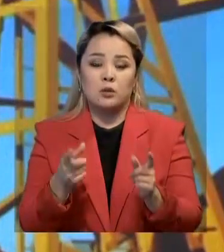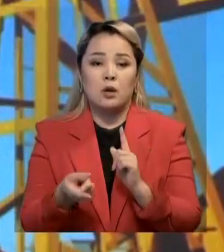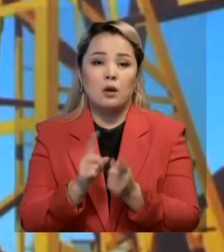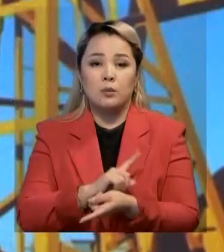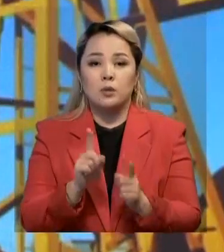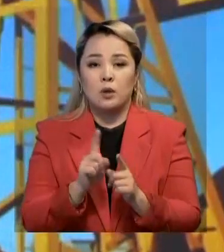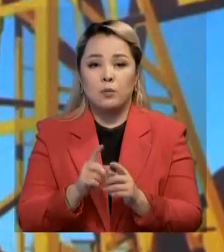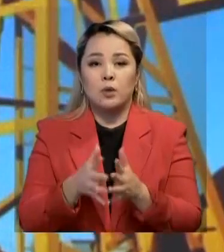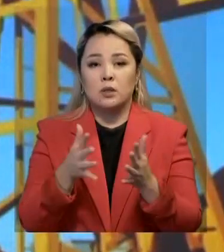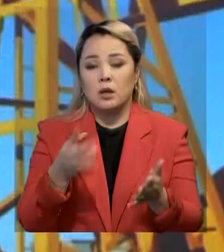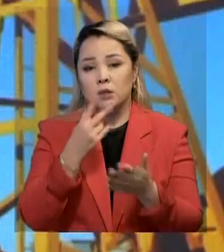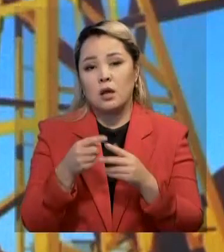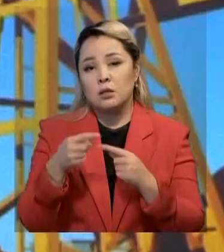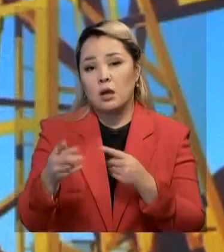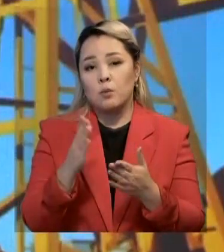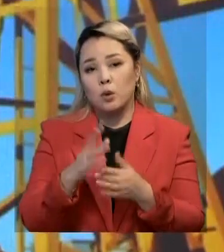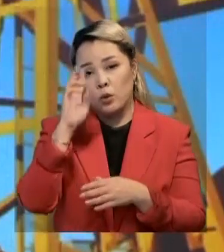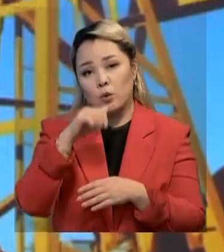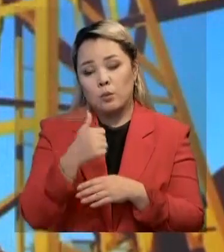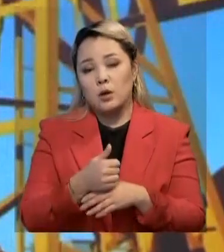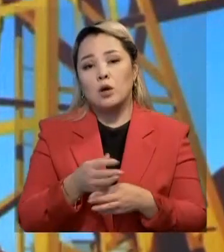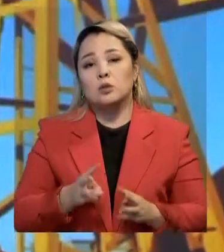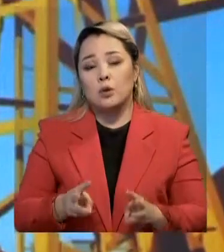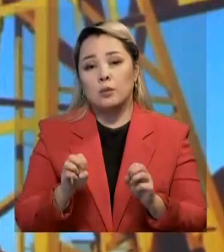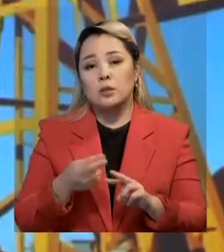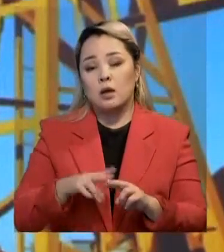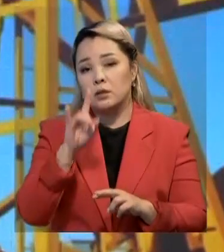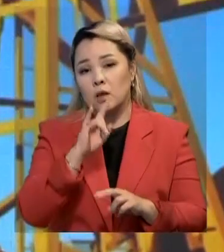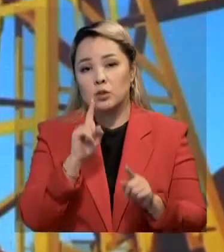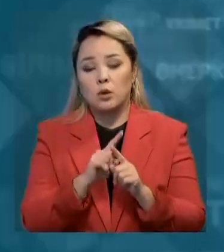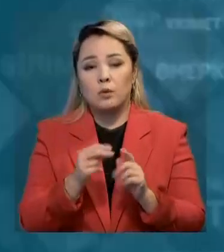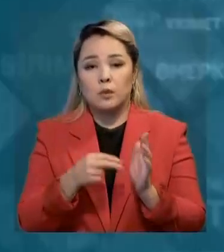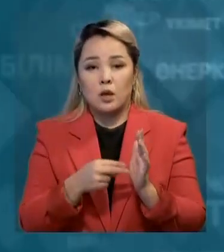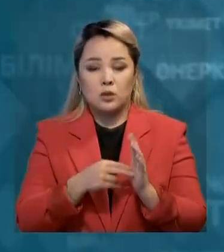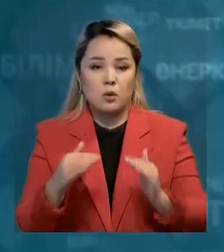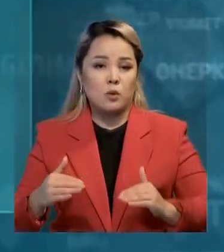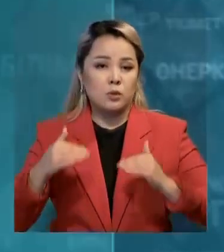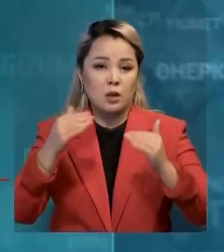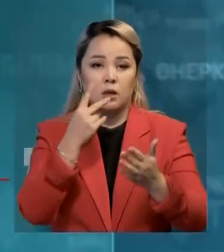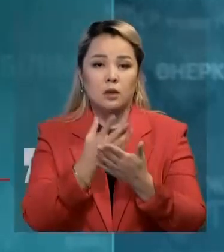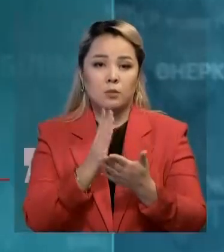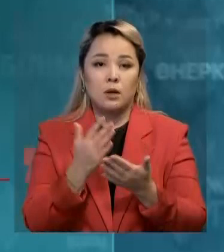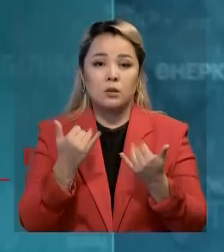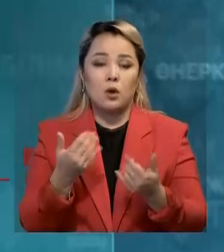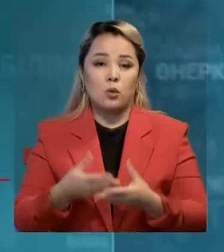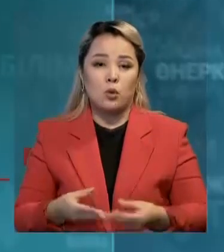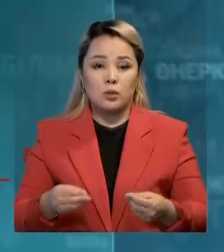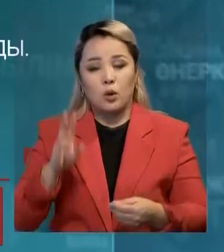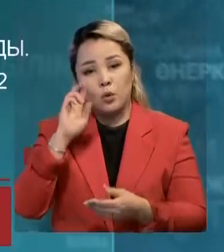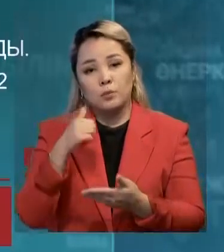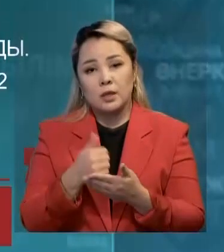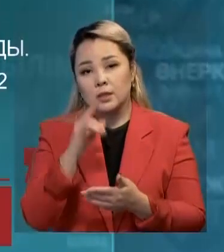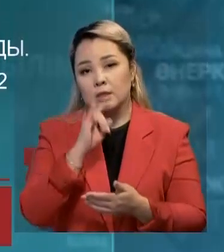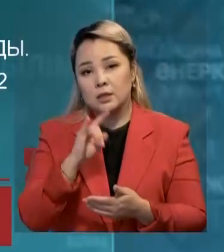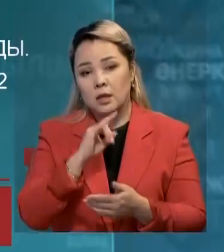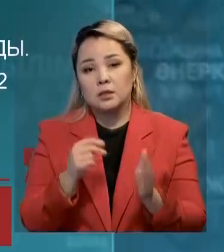үлкен алшақтық бар. Оған қоса үкімет отынға деген акцизді қат төсірген. Биыл көктемде үкімет дизель